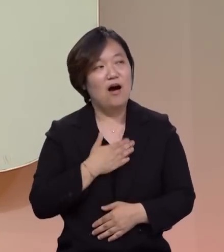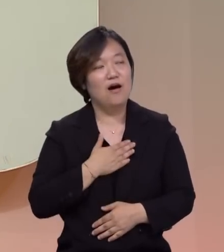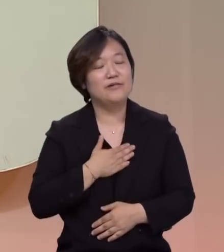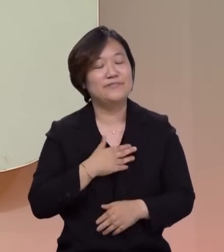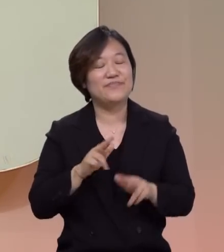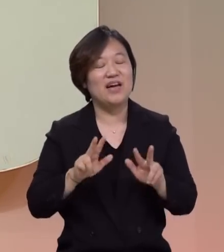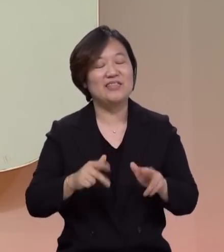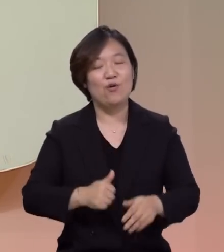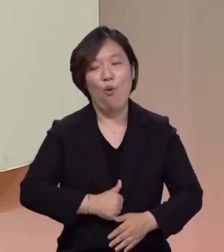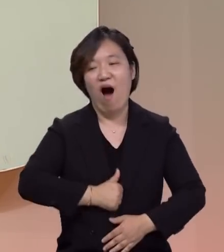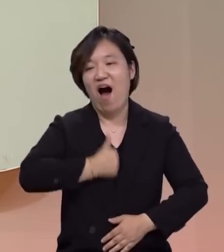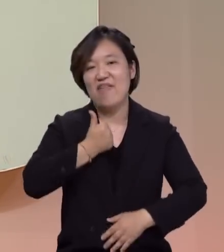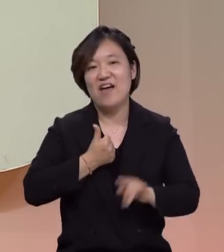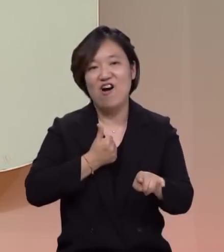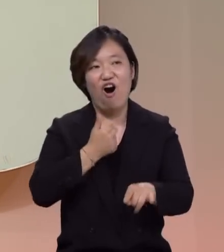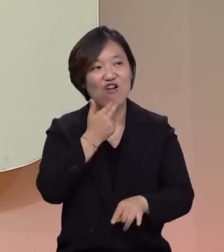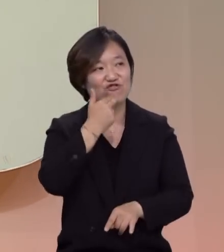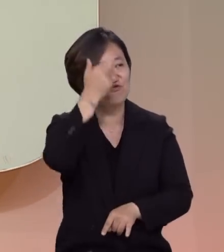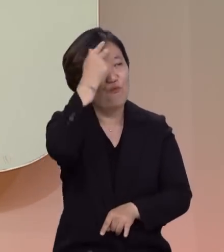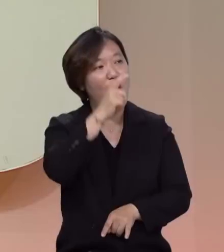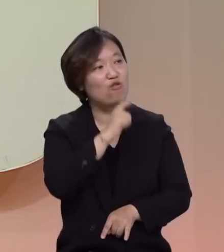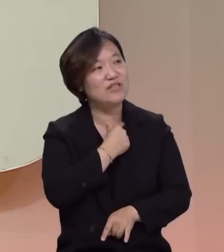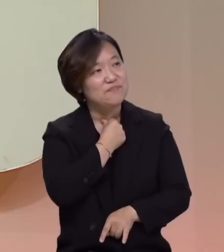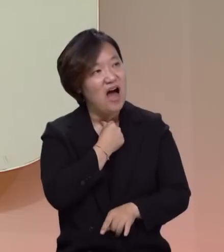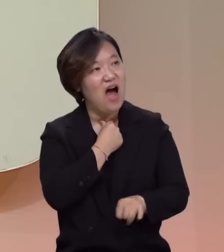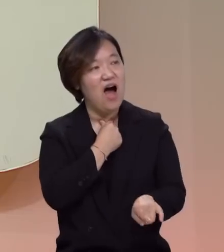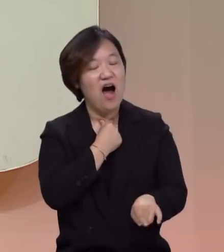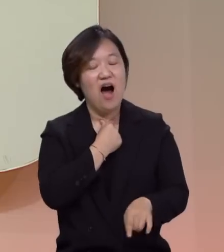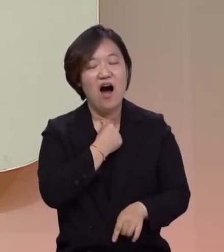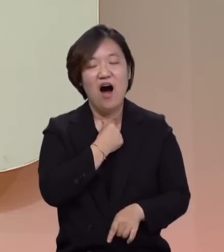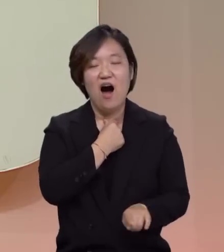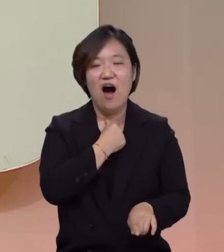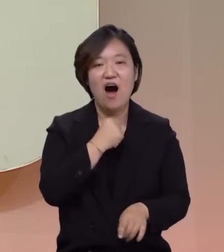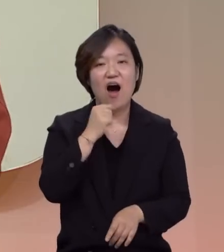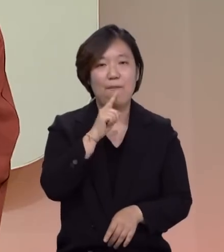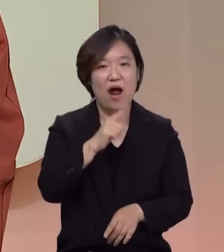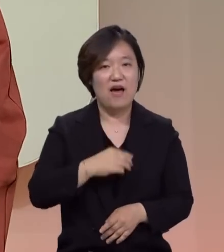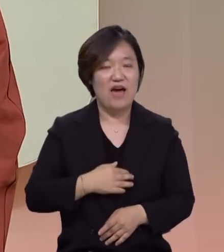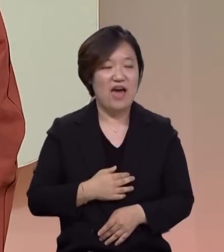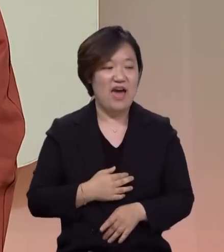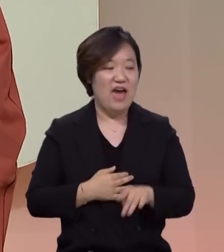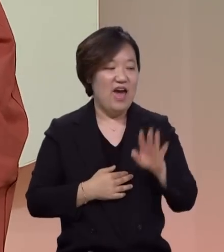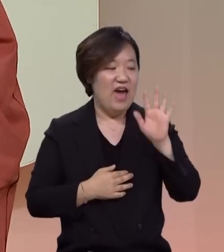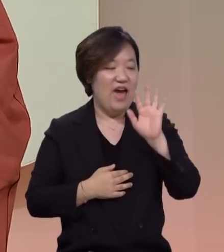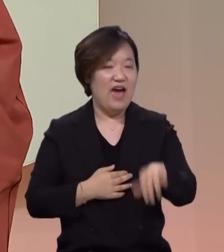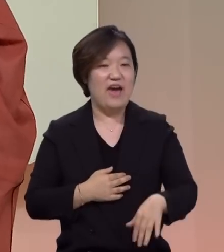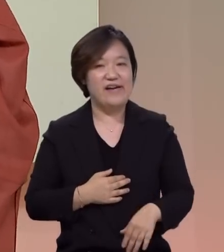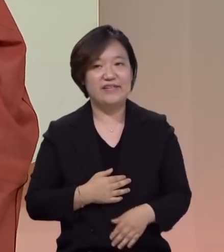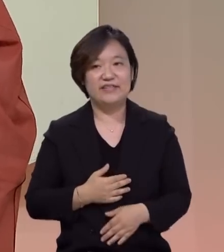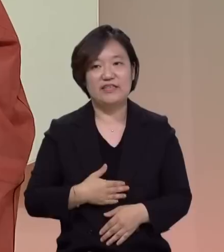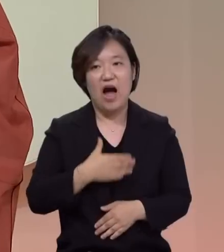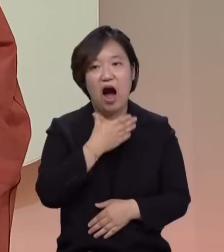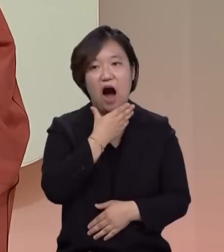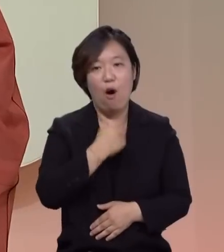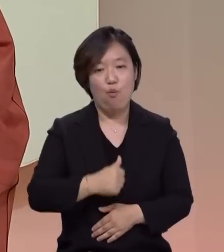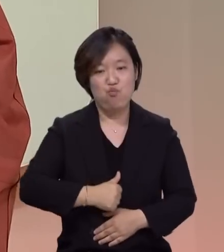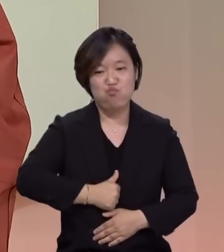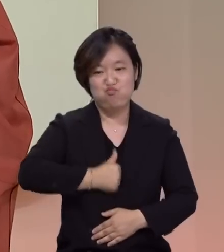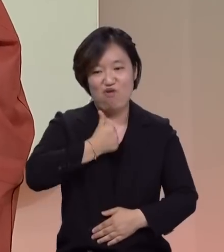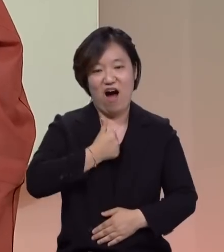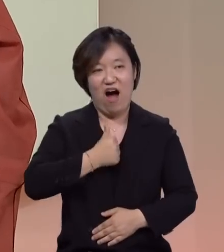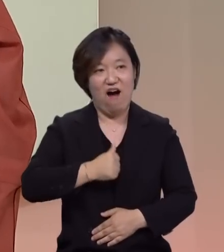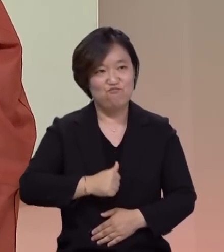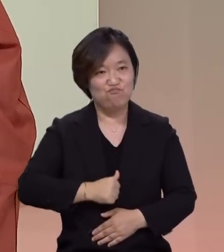진짜 술 한잔 먹어야 내가 이거 화가 좀 풀리겠다 해가지고 복제해라 에라이 하면서 그냥 화가